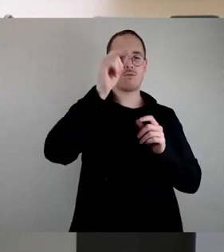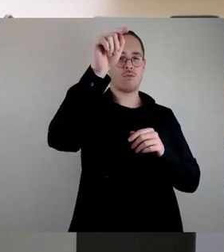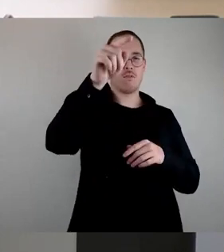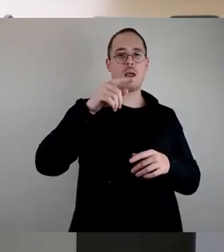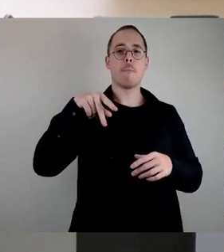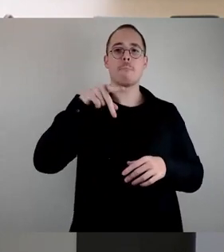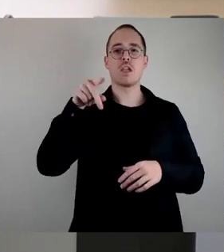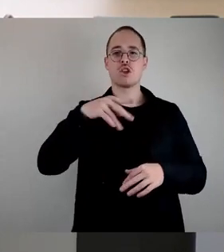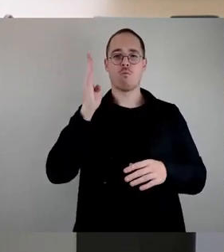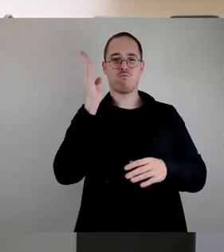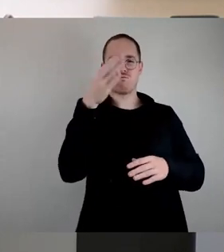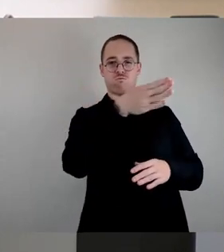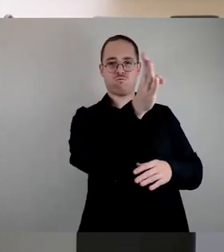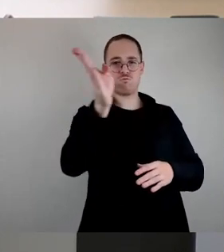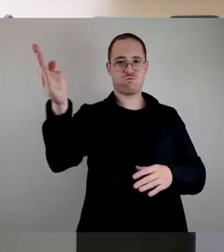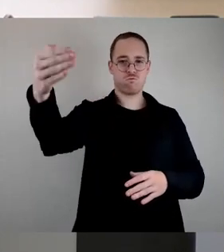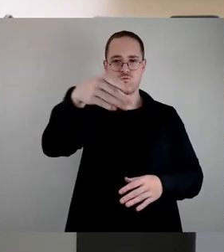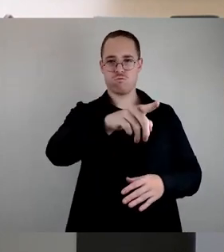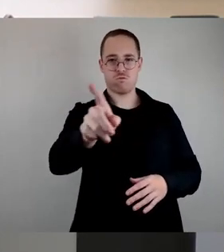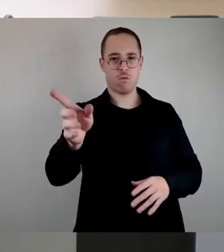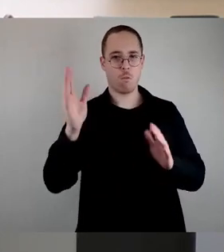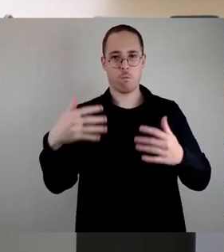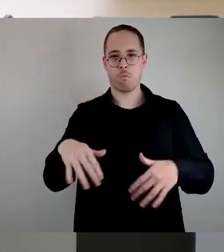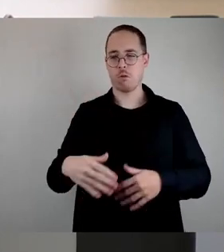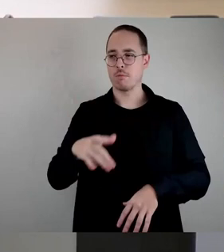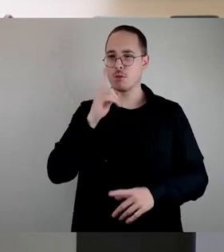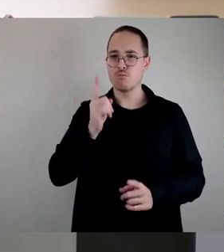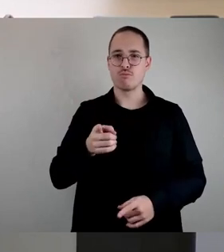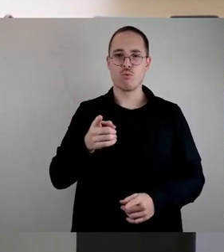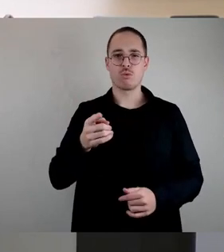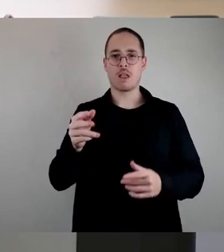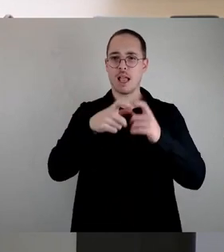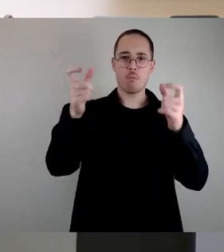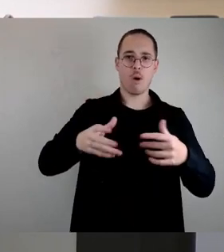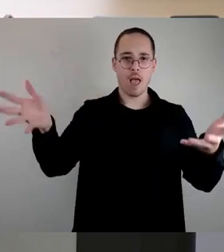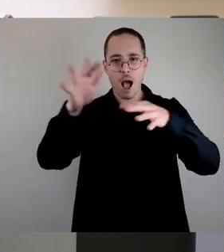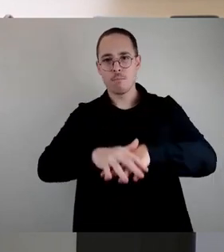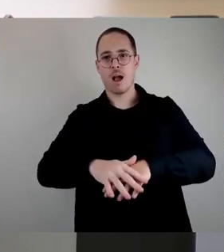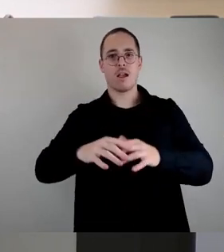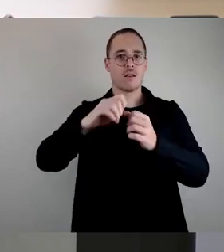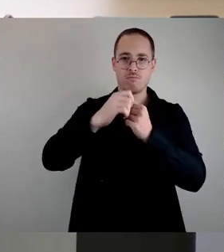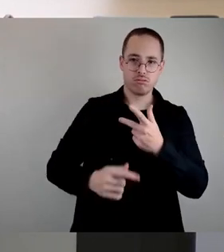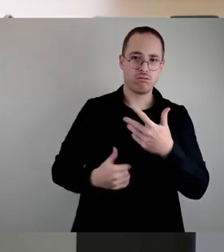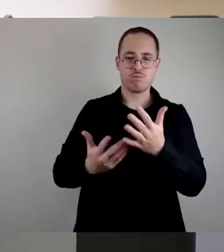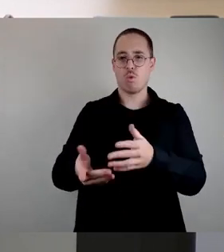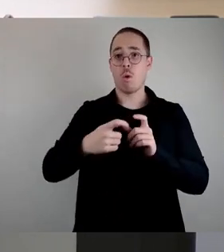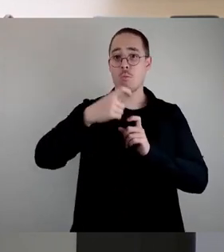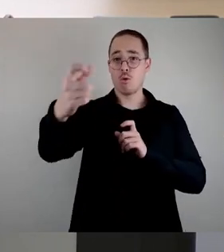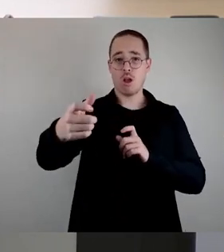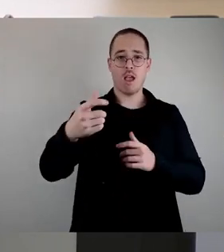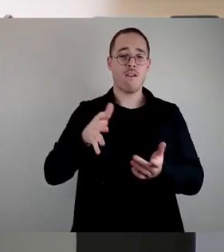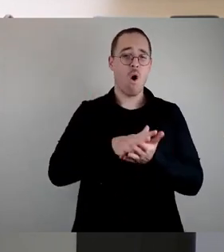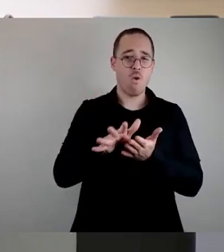Gebäude abgerissen werden. Die Brücke ist mega aufwendig und super teuer und bringt wenig Fahrgastgewinn, sagt